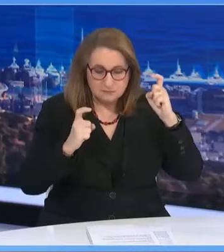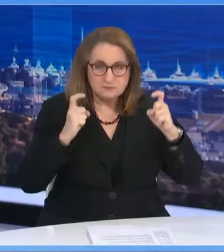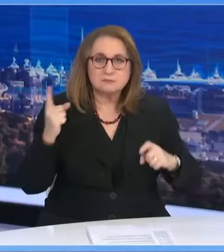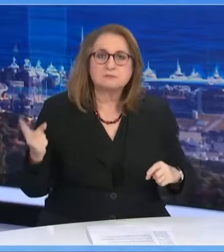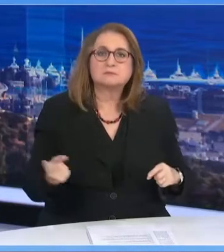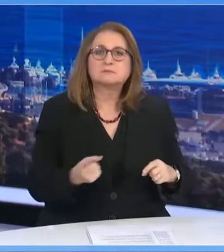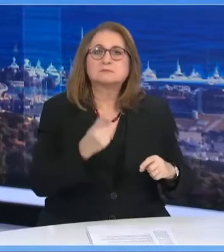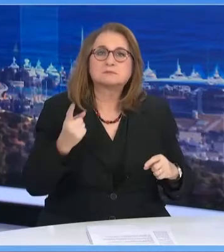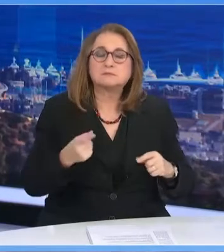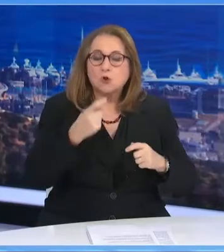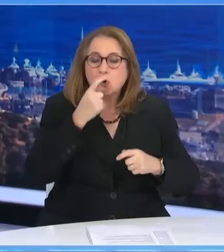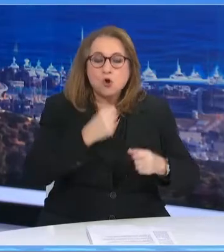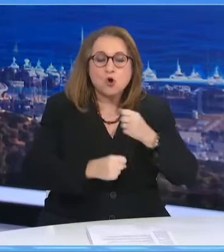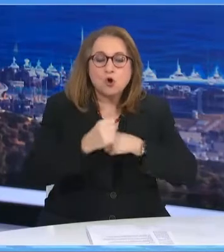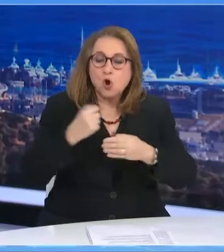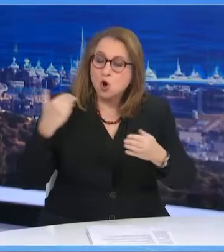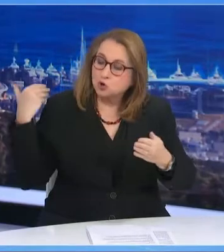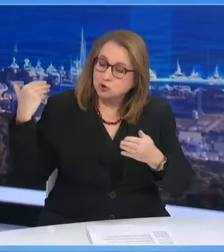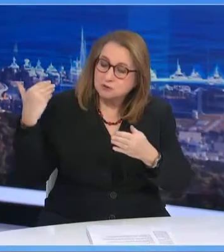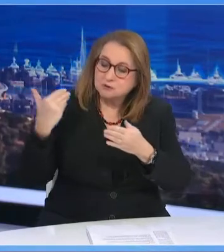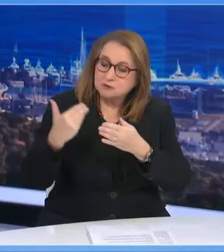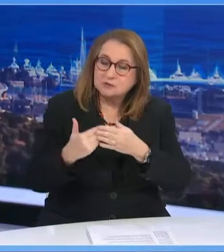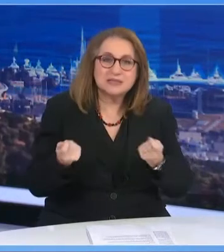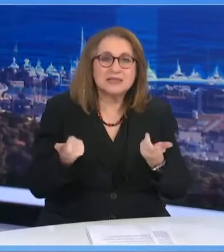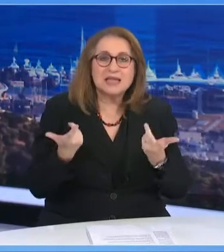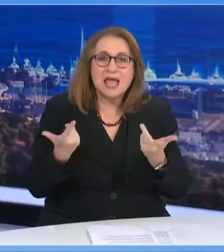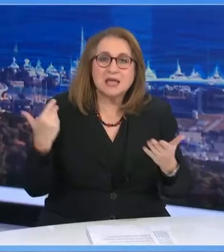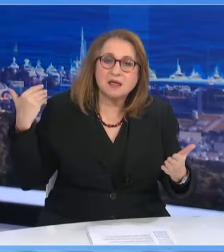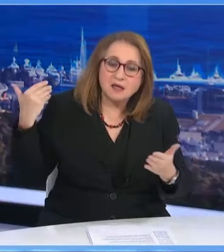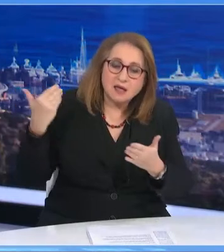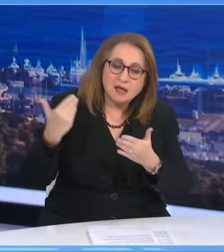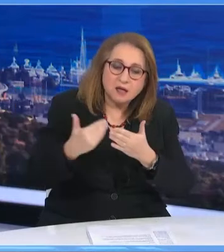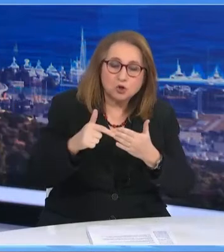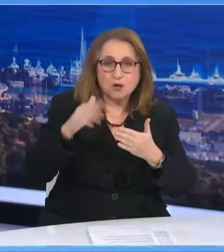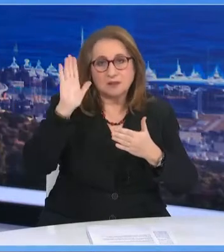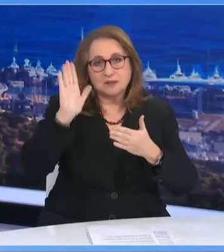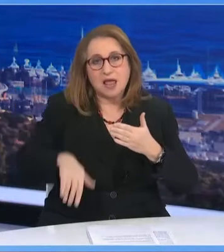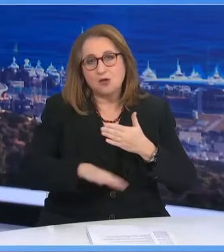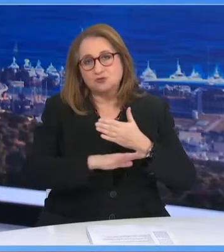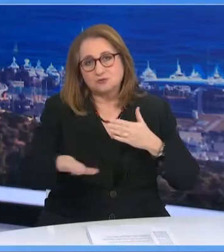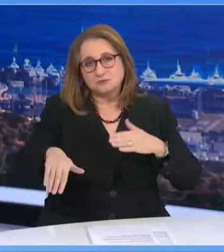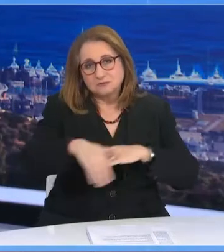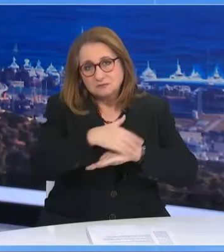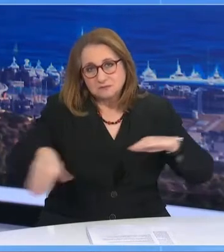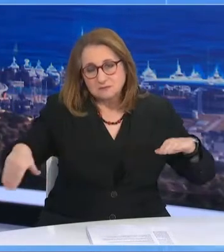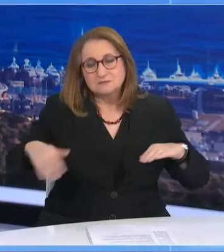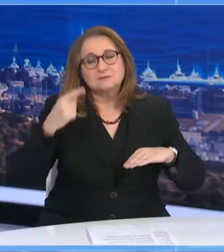το χρόνο που πέρασε. Διεθνώς το 2021 θεωρείται ως το